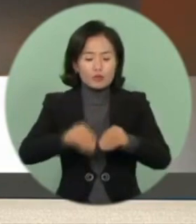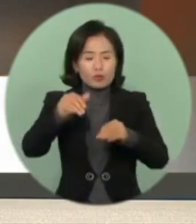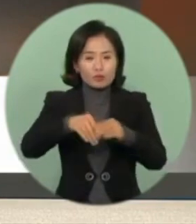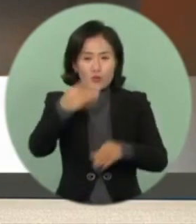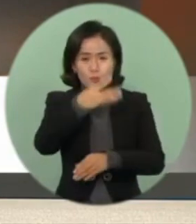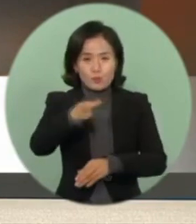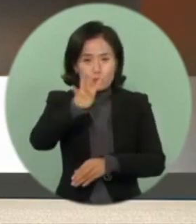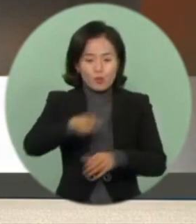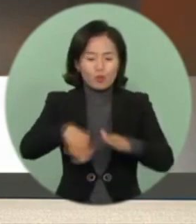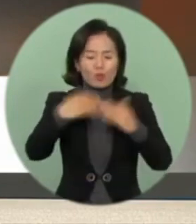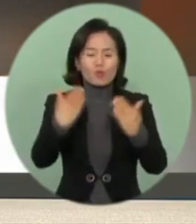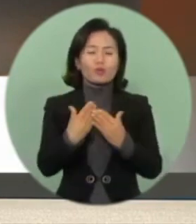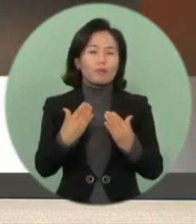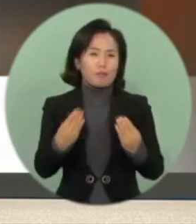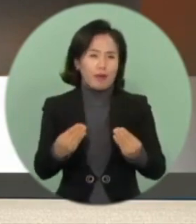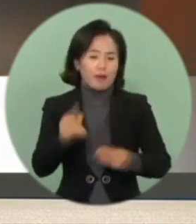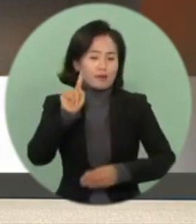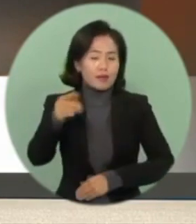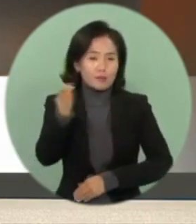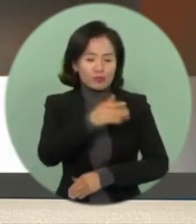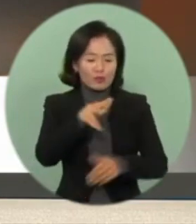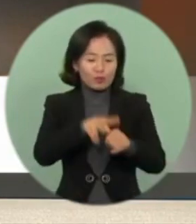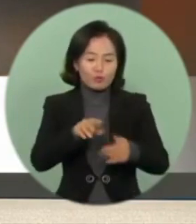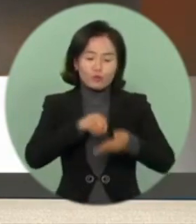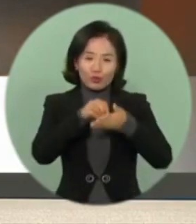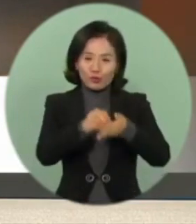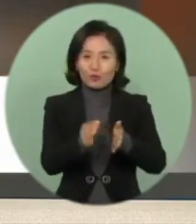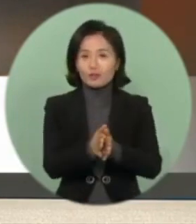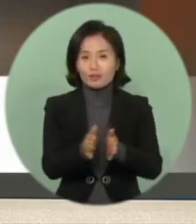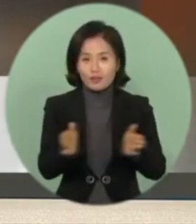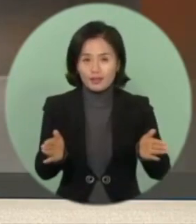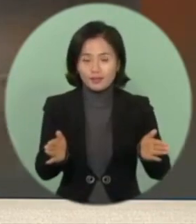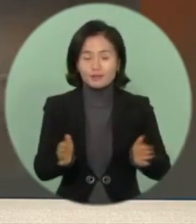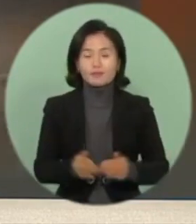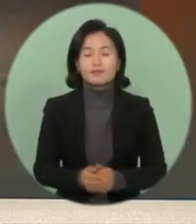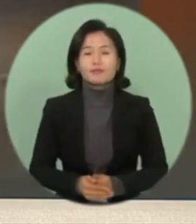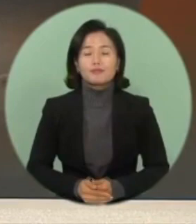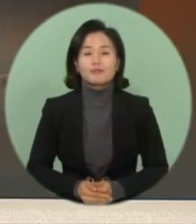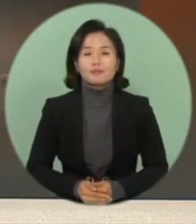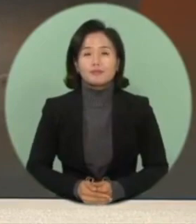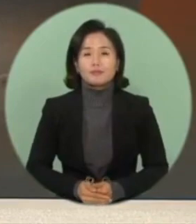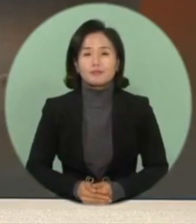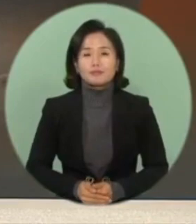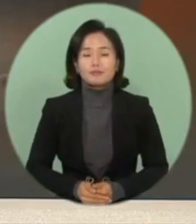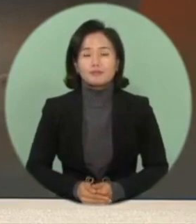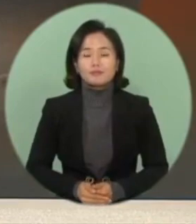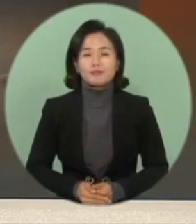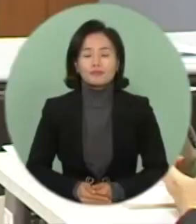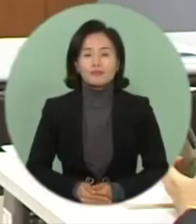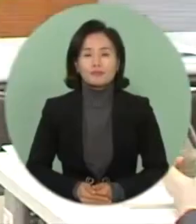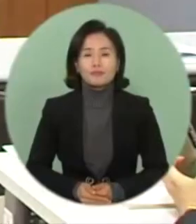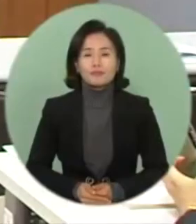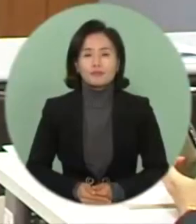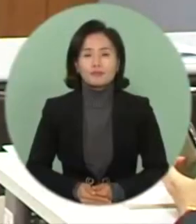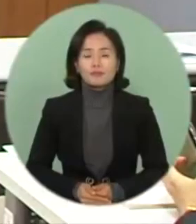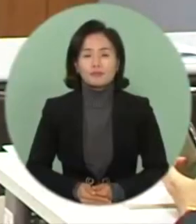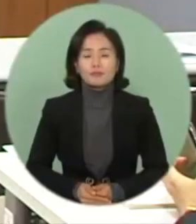대진표는 마무리됐습니다 내일부터는 후보자 등록이 시작됩니다 주현정 기자입니다